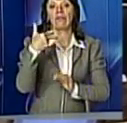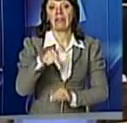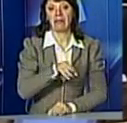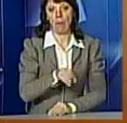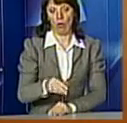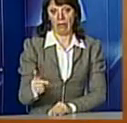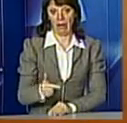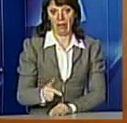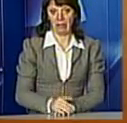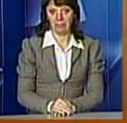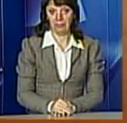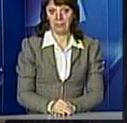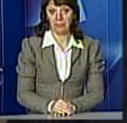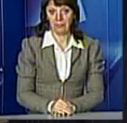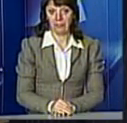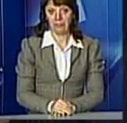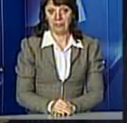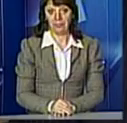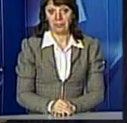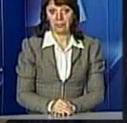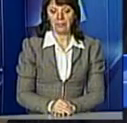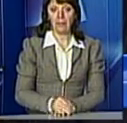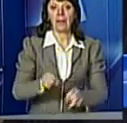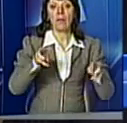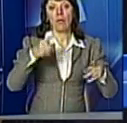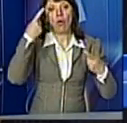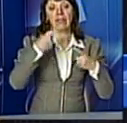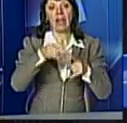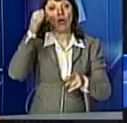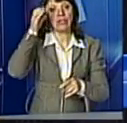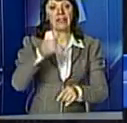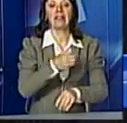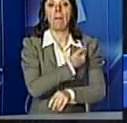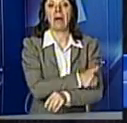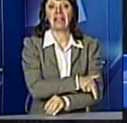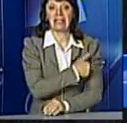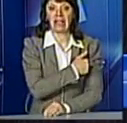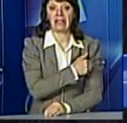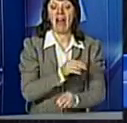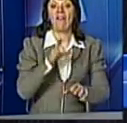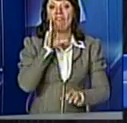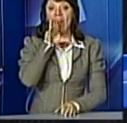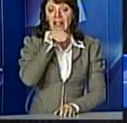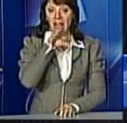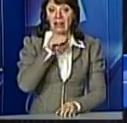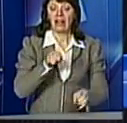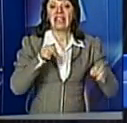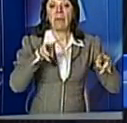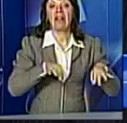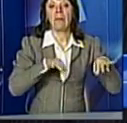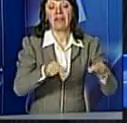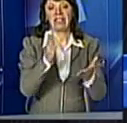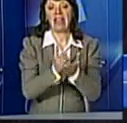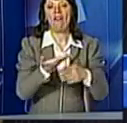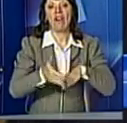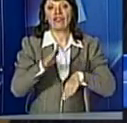млн грвень проктив освіта ветеринарна медицина пільгові перевезення ми їх самотужки на